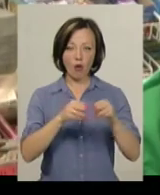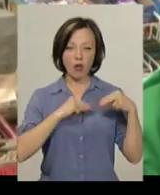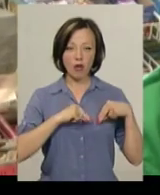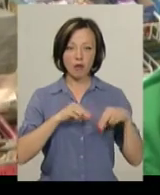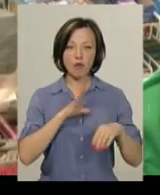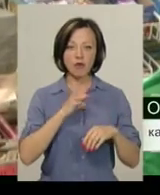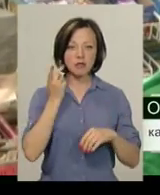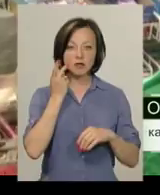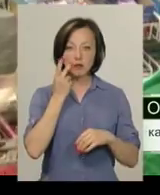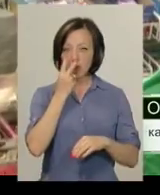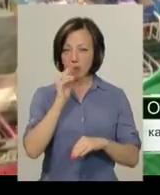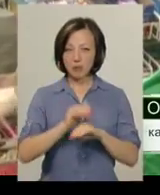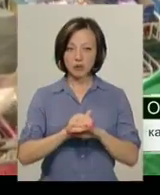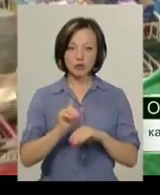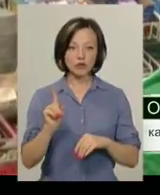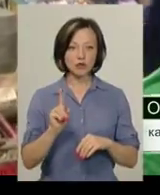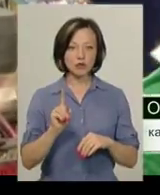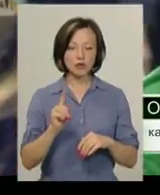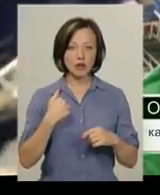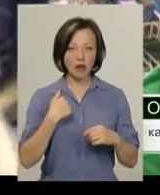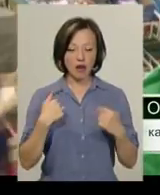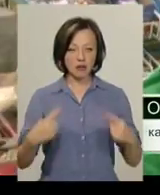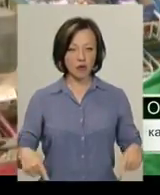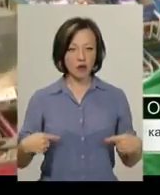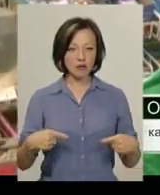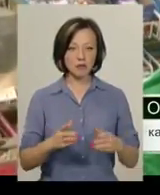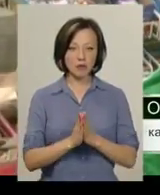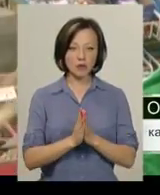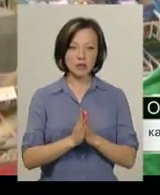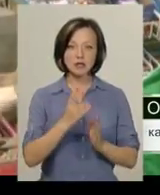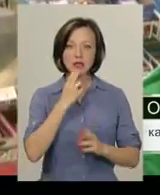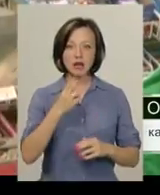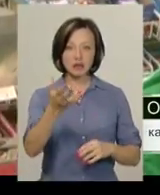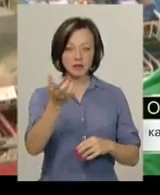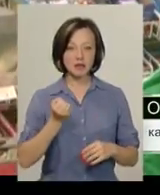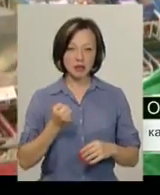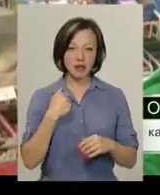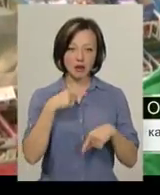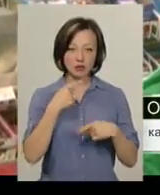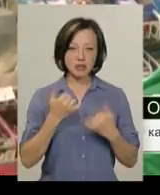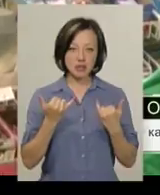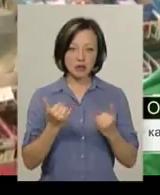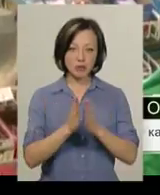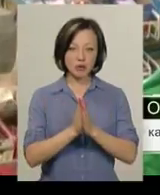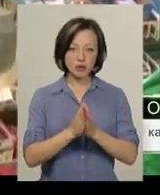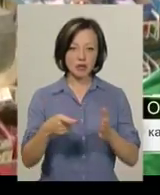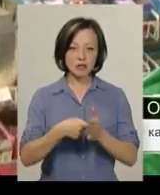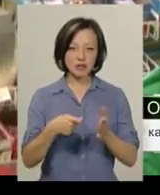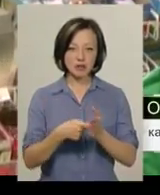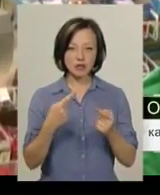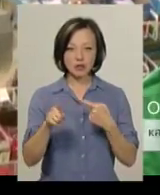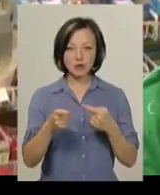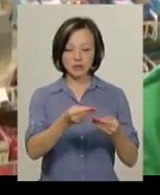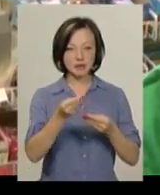Буває, що не завжди замічають, що на колясі просять сигарети подати, Я кажу, що зараз попрошу касира якогось,